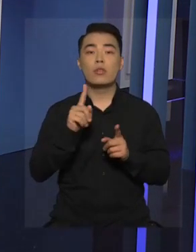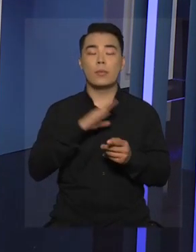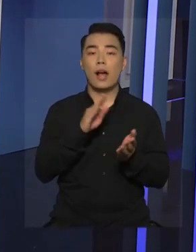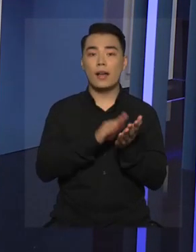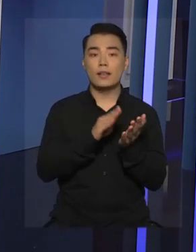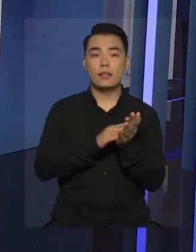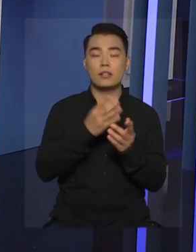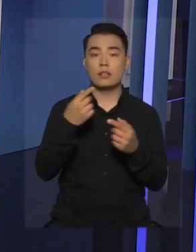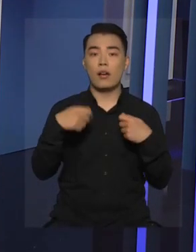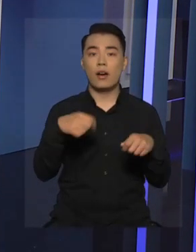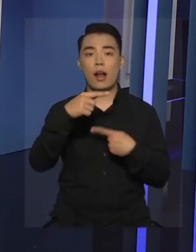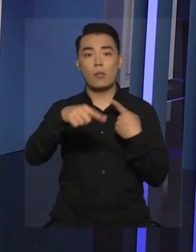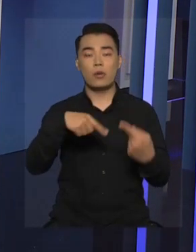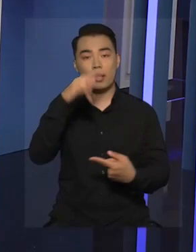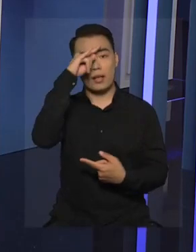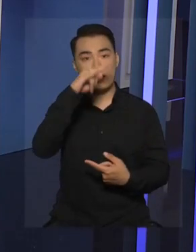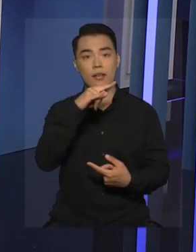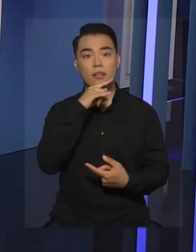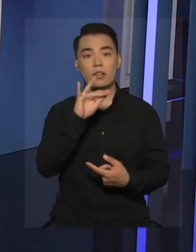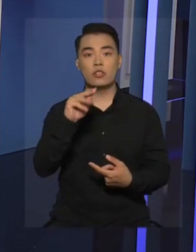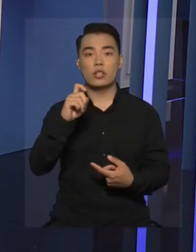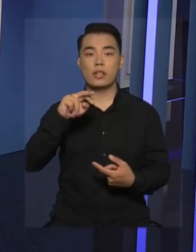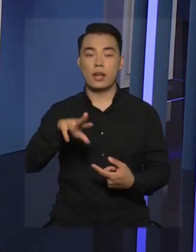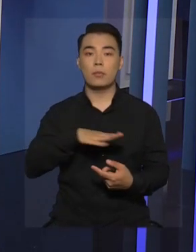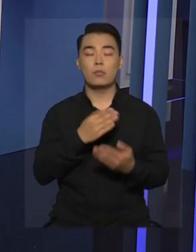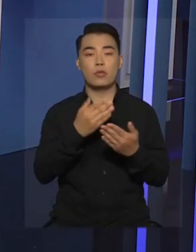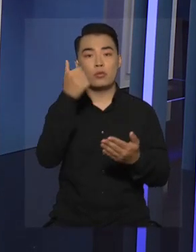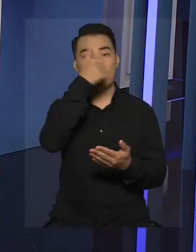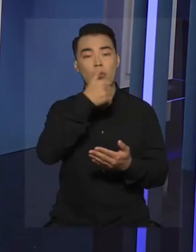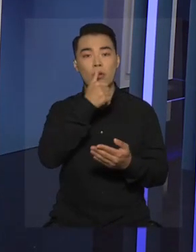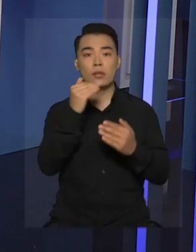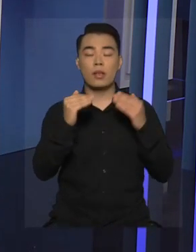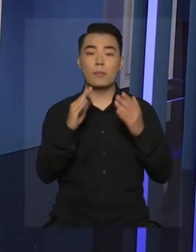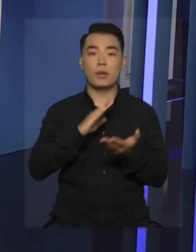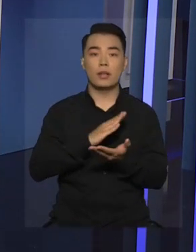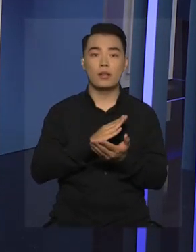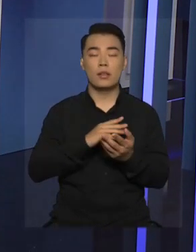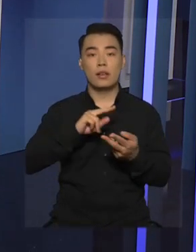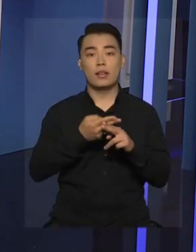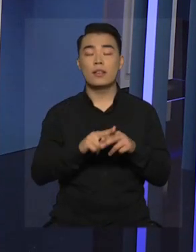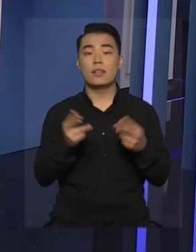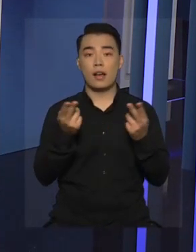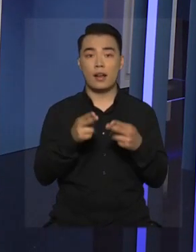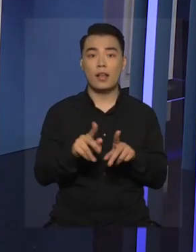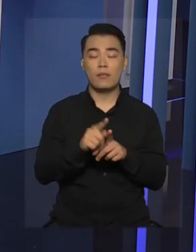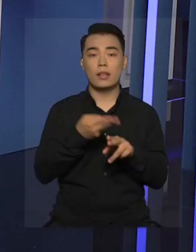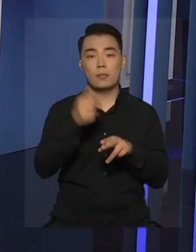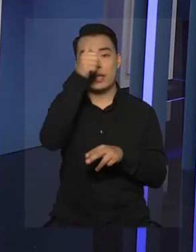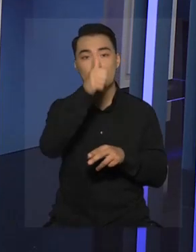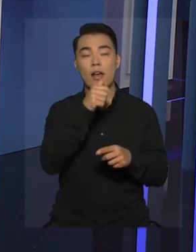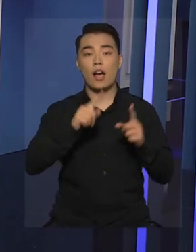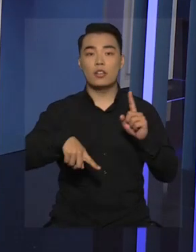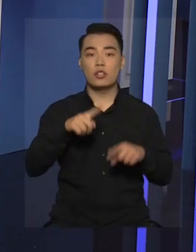оценили товарооборот между Казахстаном и Чехией по итогам прошлого года. К слову, динамика сохраняется и в эти месяцы.